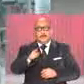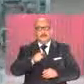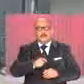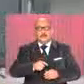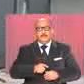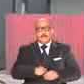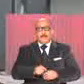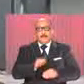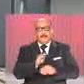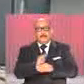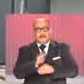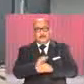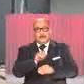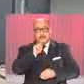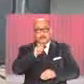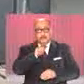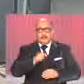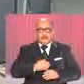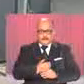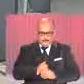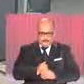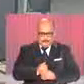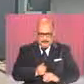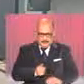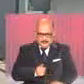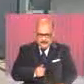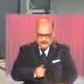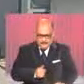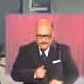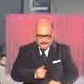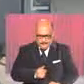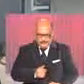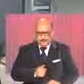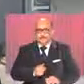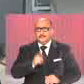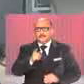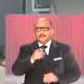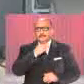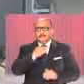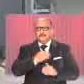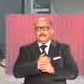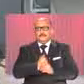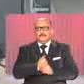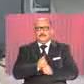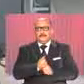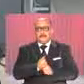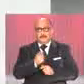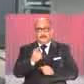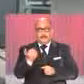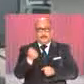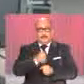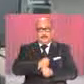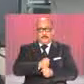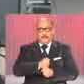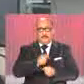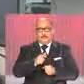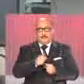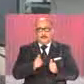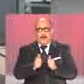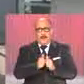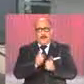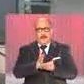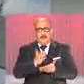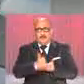الفلاحية. مشروع فيه 12000 طير دجاج، وفيه انتاج البيض 3500 بيضه في